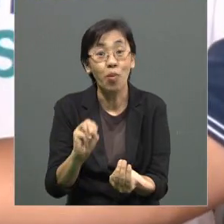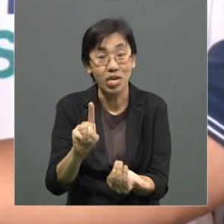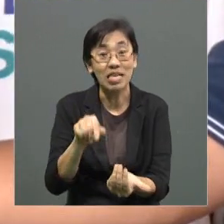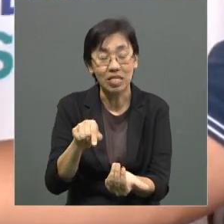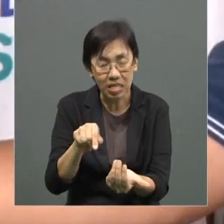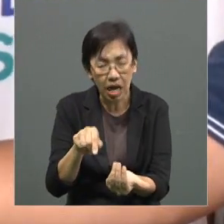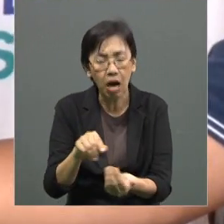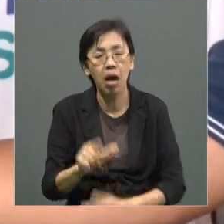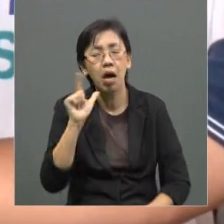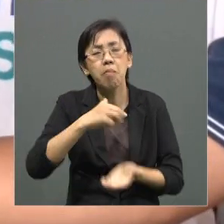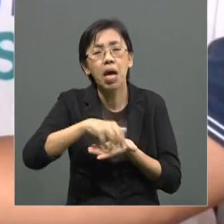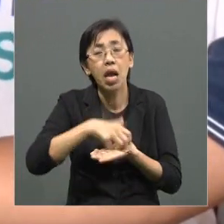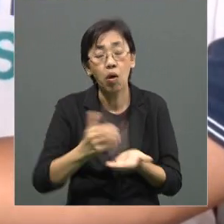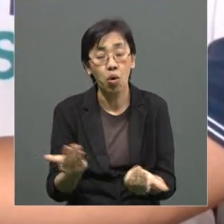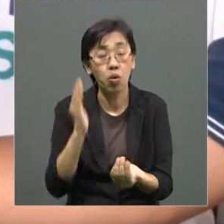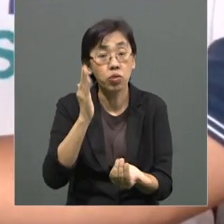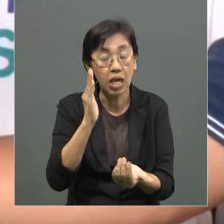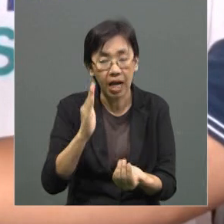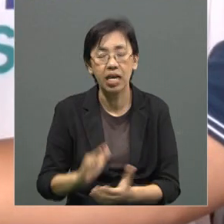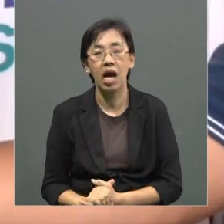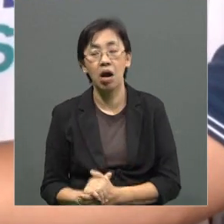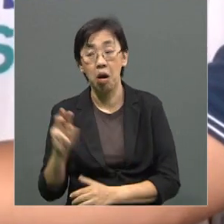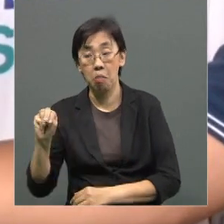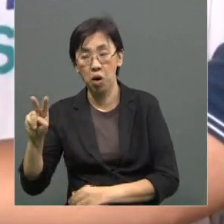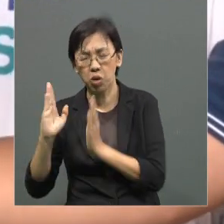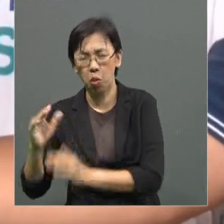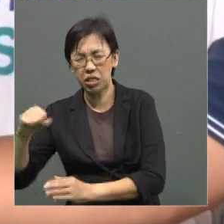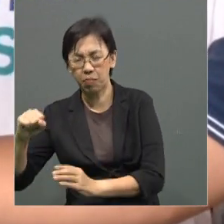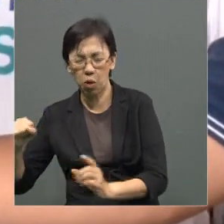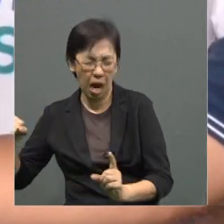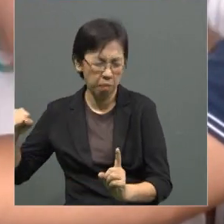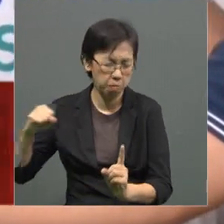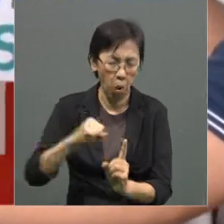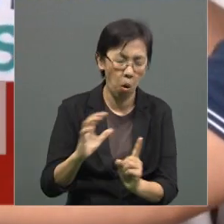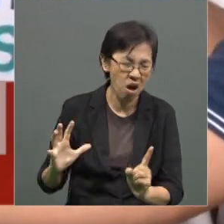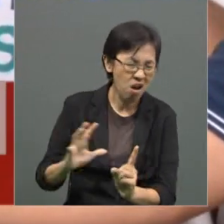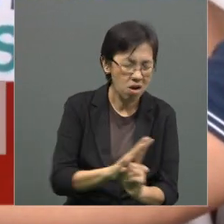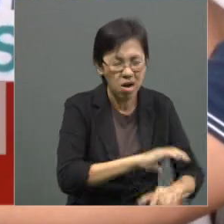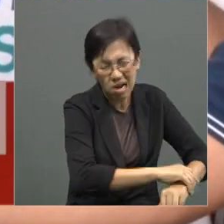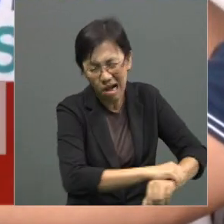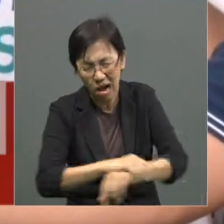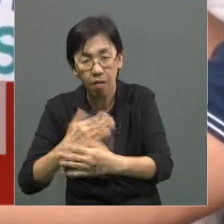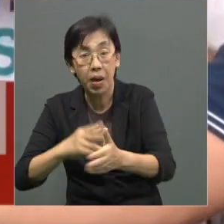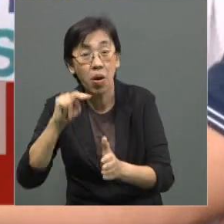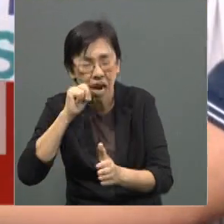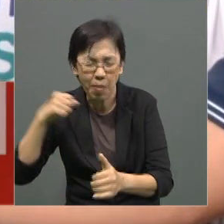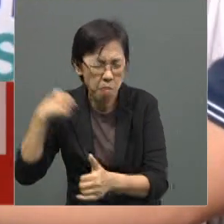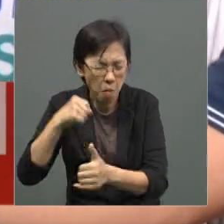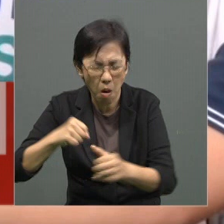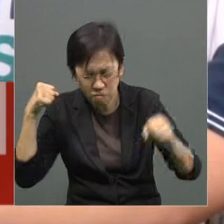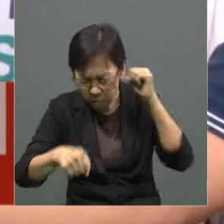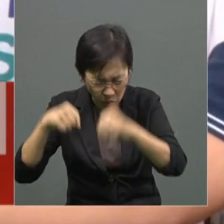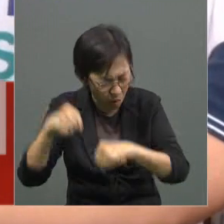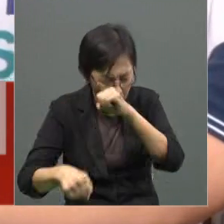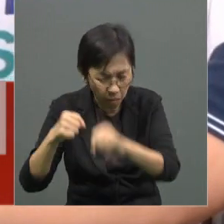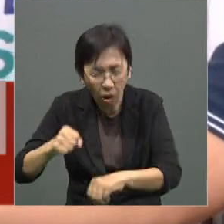นี้ลูกชายเขาถูกรุ่นพี่ม.2 นับ10คนเลยนะฮะลากเข้าไปในห้องน้ำโรงเรียนแล้วก็รุมทำร้ายจนได้รับบาดเจ็บอย่าง